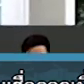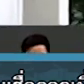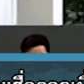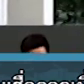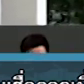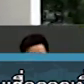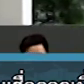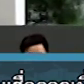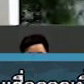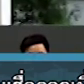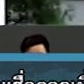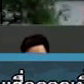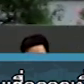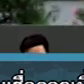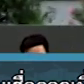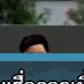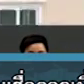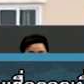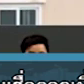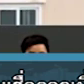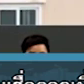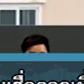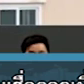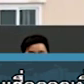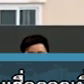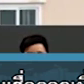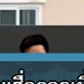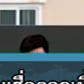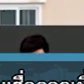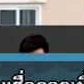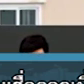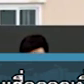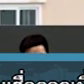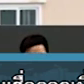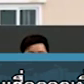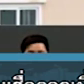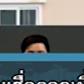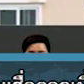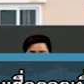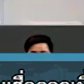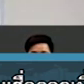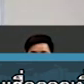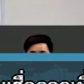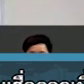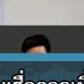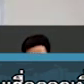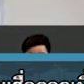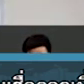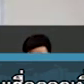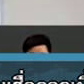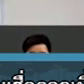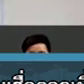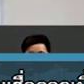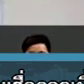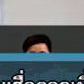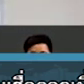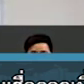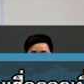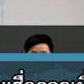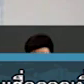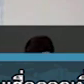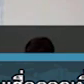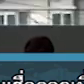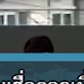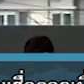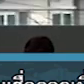My Home กรอบวงเงิน 10,000 ล้านบาทสำหรับผู้ที่ต้องการกู้เพื่อซื้อบ้านหรือคอนโดที่ดินเปล่าที่เป็นทรัพย์ NPA